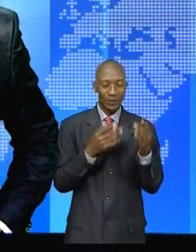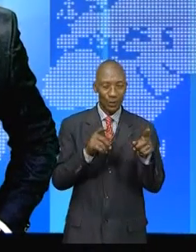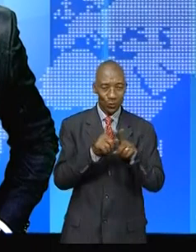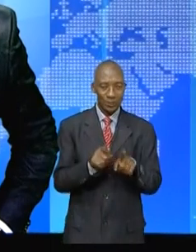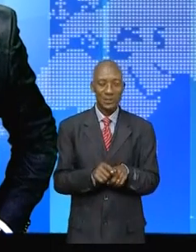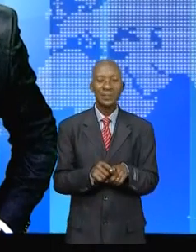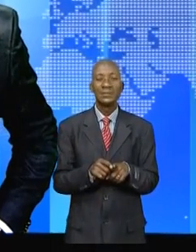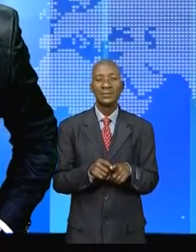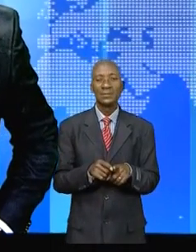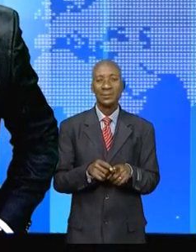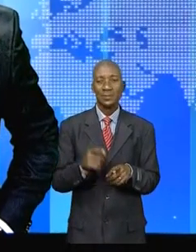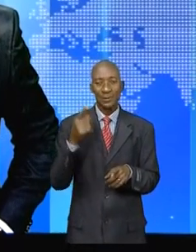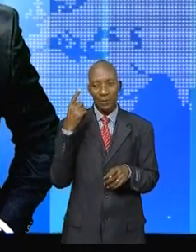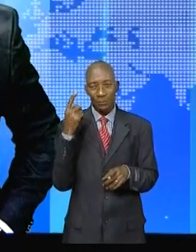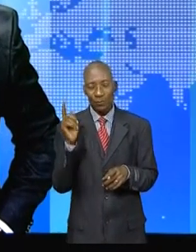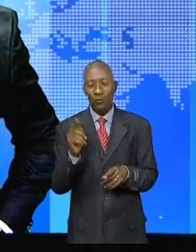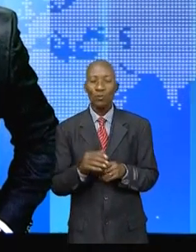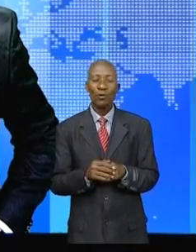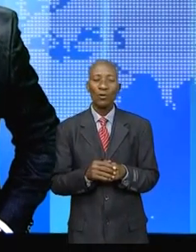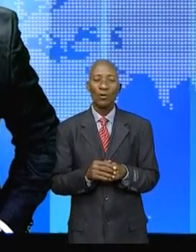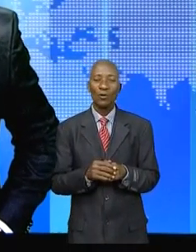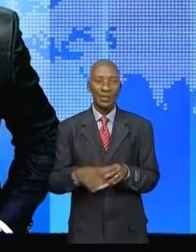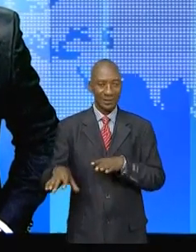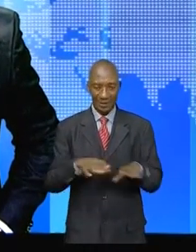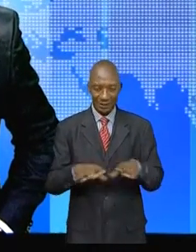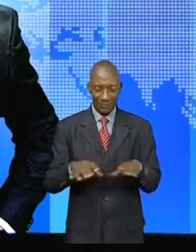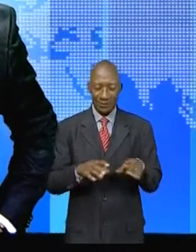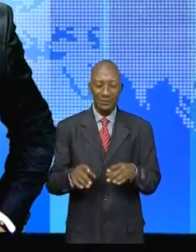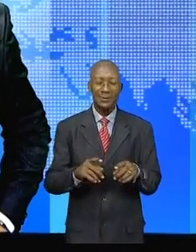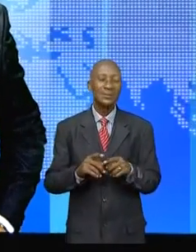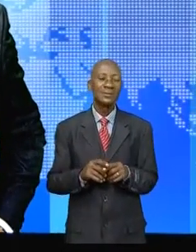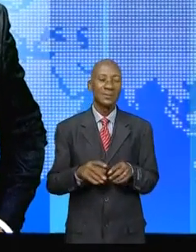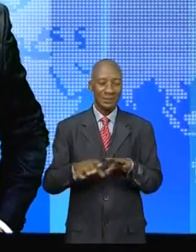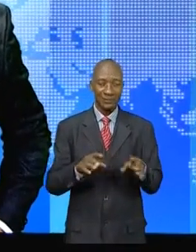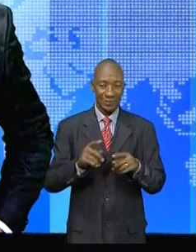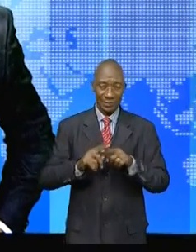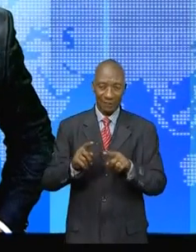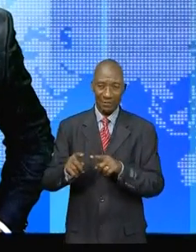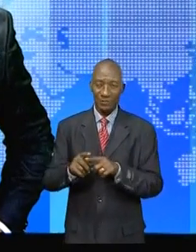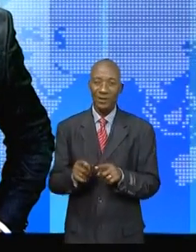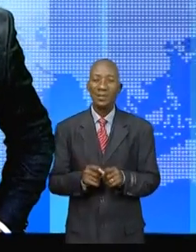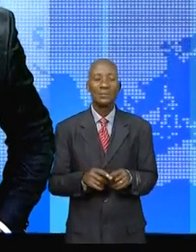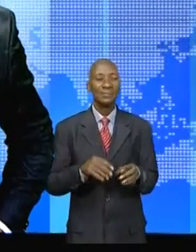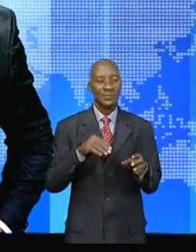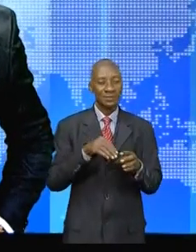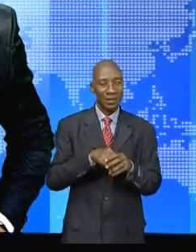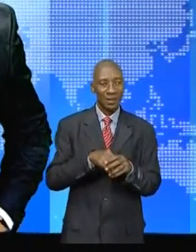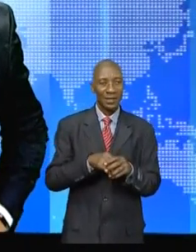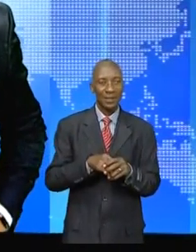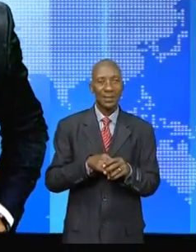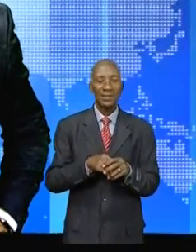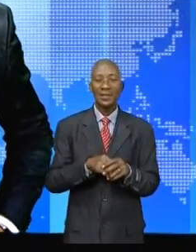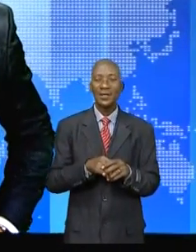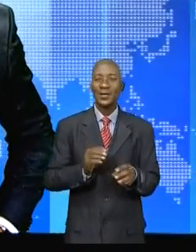aujourd'hui 21 juin, journée consacrée à la fête de la musique en République démocratique du Congo. Une fête qui ne se passera pas comme